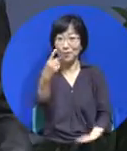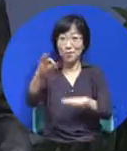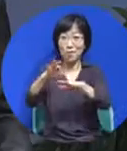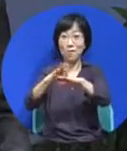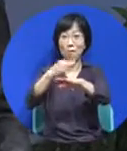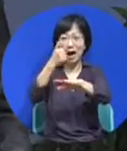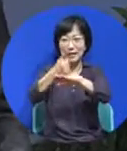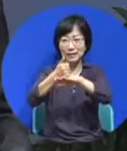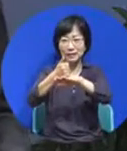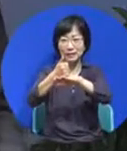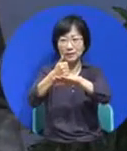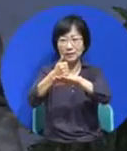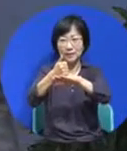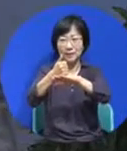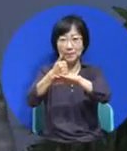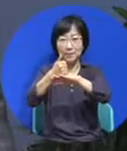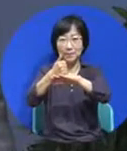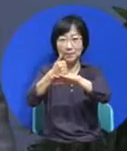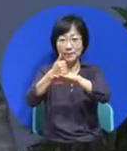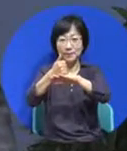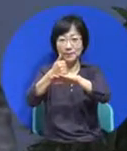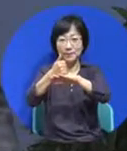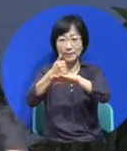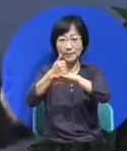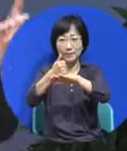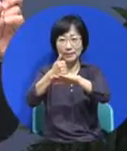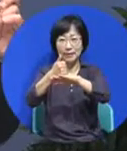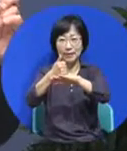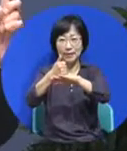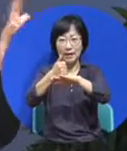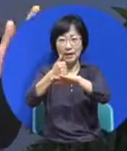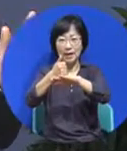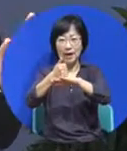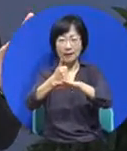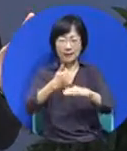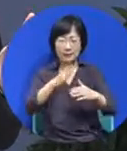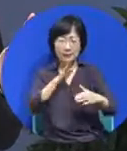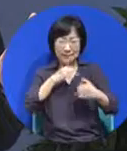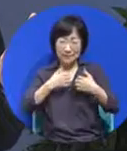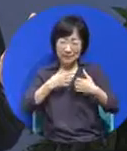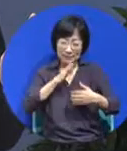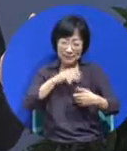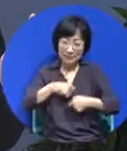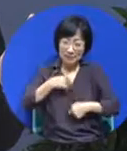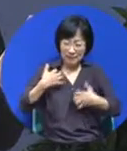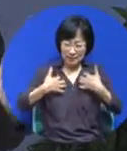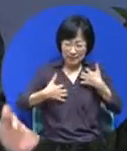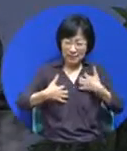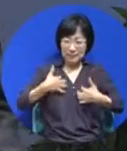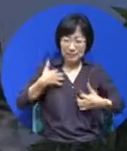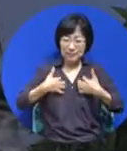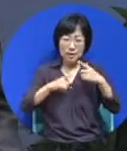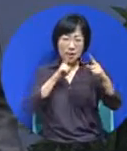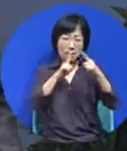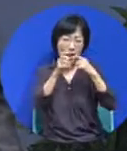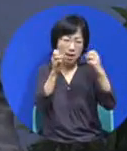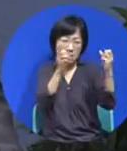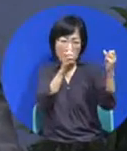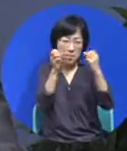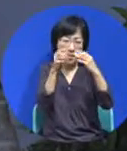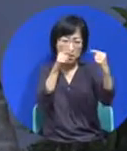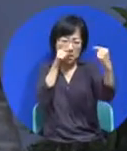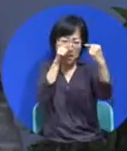마음으로, 진심으로 소통되는 사람이 에서도였어요. What he did not know was that the king